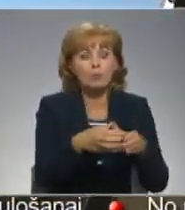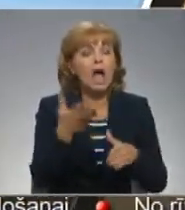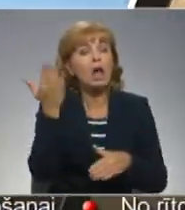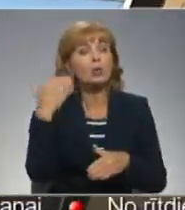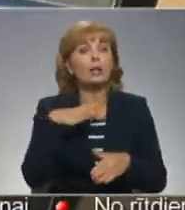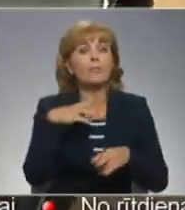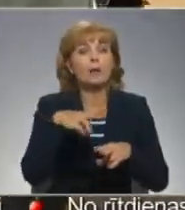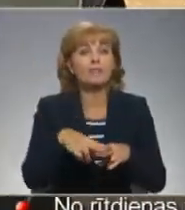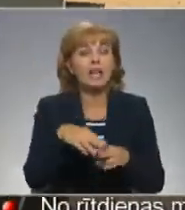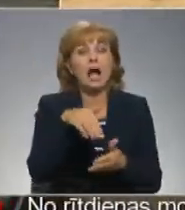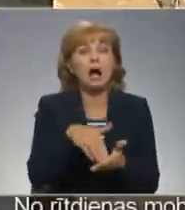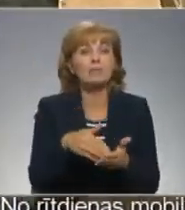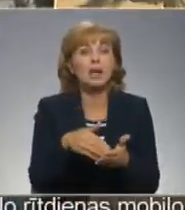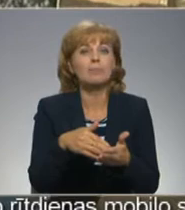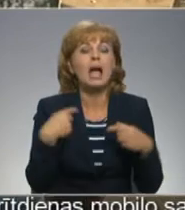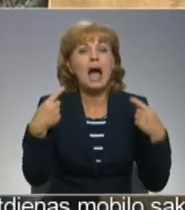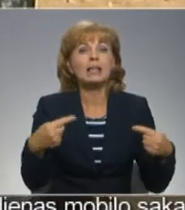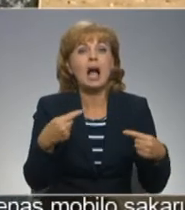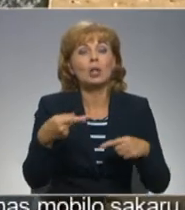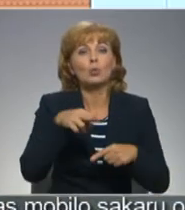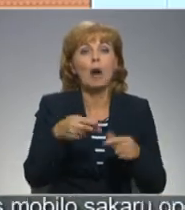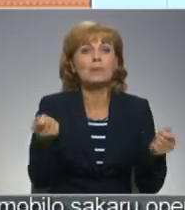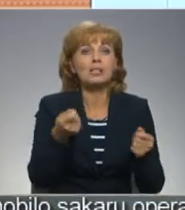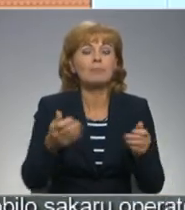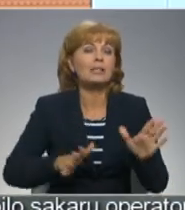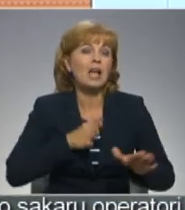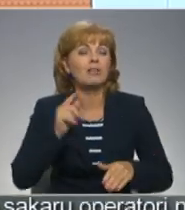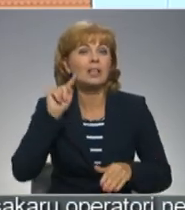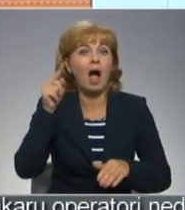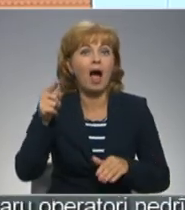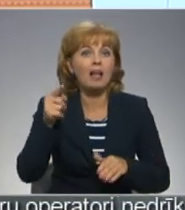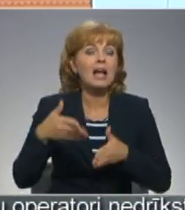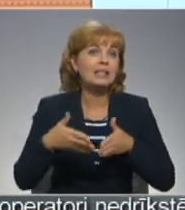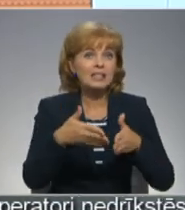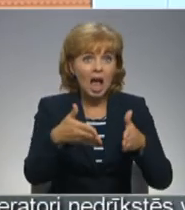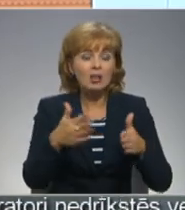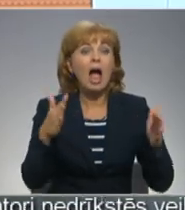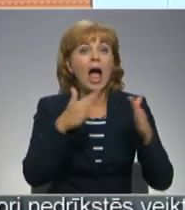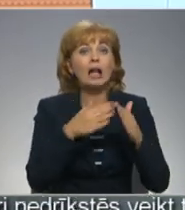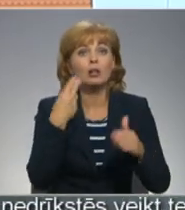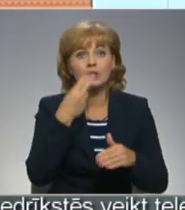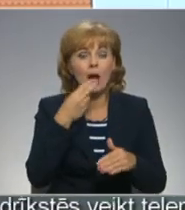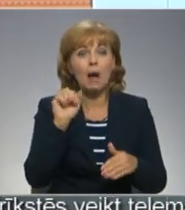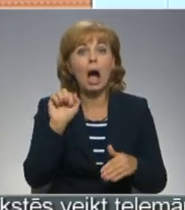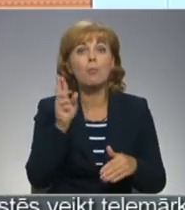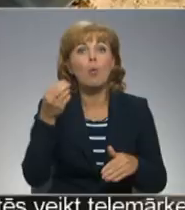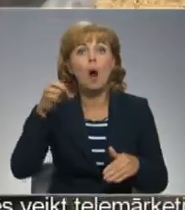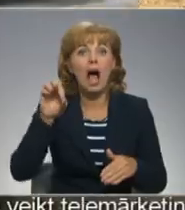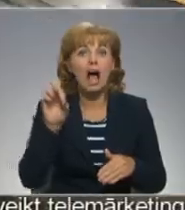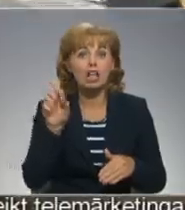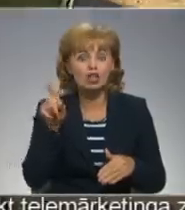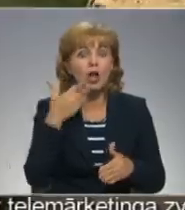bijusi vieta, kur apstāties ar ratiem, nomainīt zirgus un sagatavoties tālākam ceļam. Ēku kompleksa saimnieks Guntis Āboltiņš Āboliņš